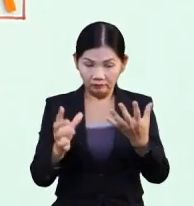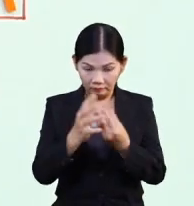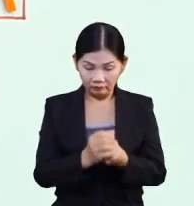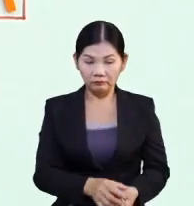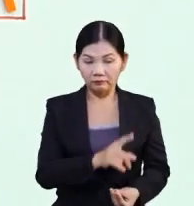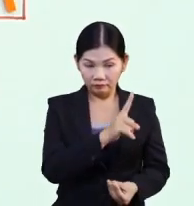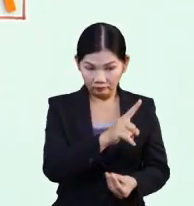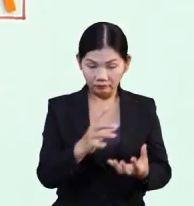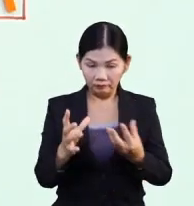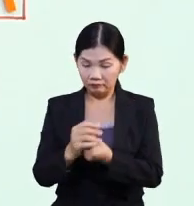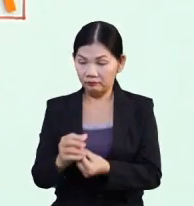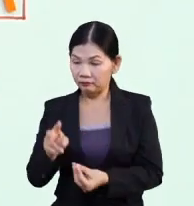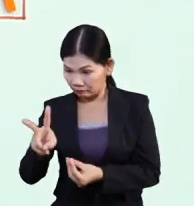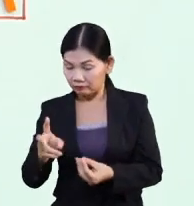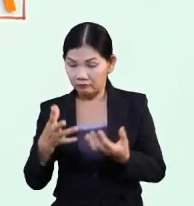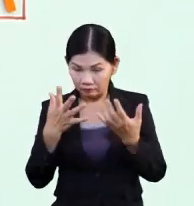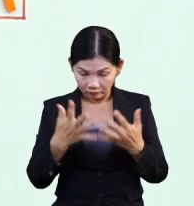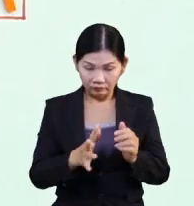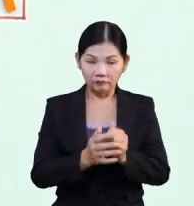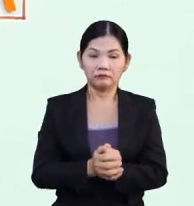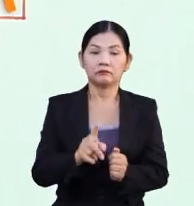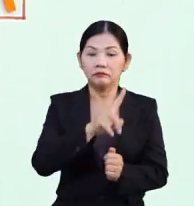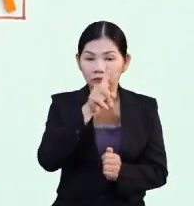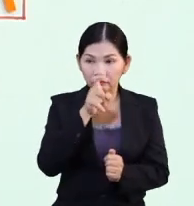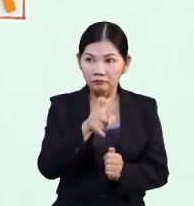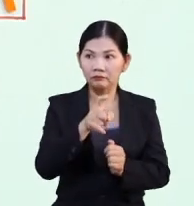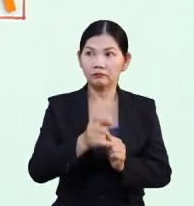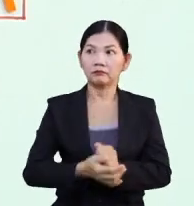បន្ទាប់ពីគេប្រាប់ទម្ងន់សណ្ដែកដែលប្រមូលបាននៅចំការទី1 និងចំការទី2 រួចគេសួររក